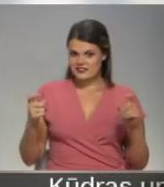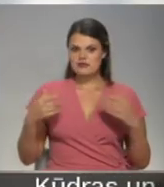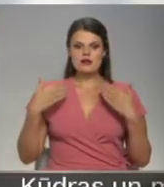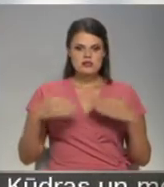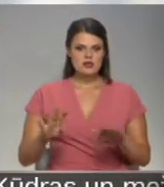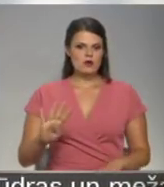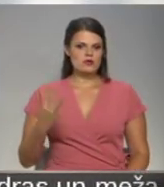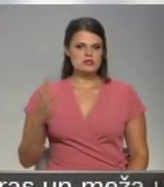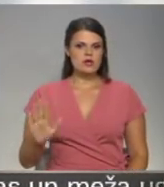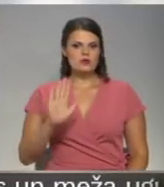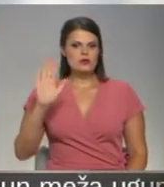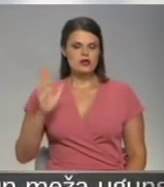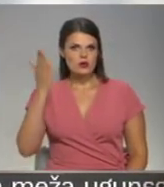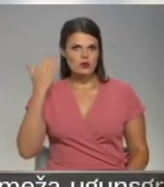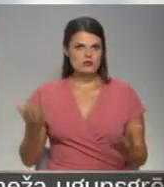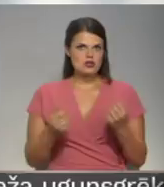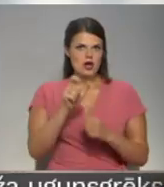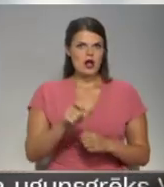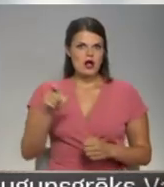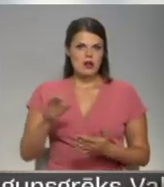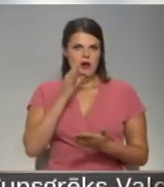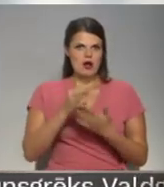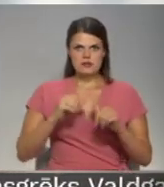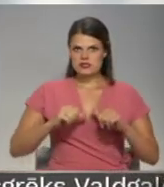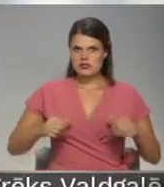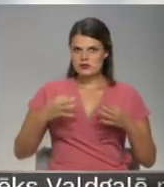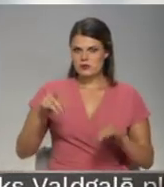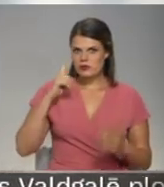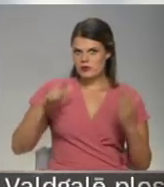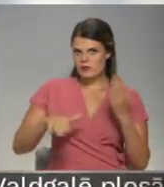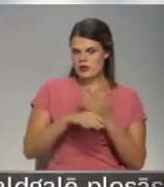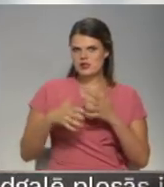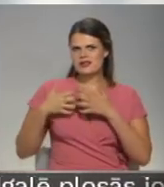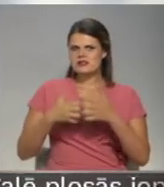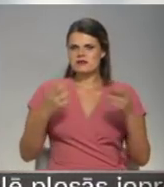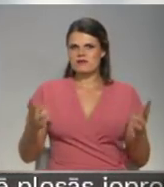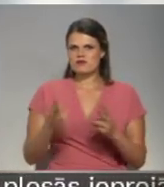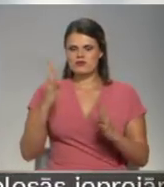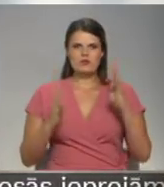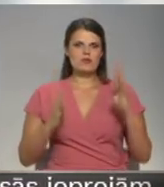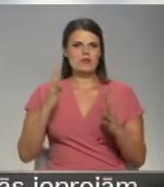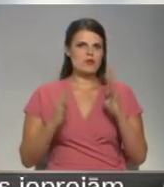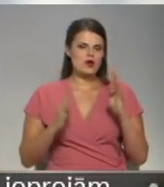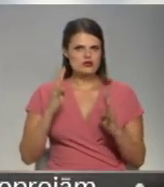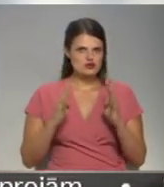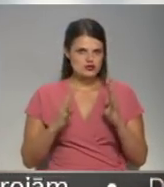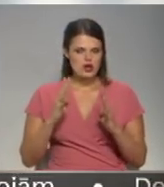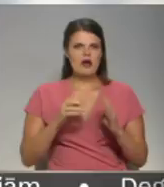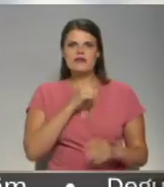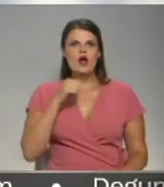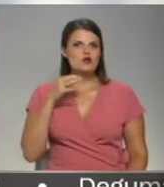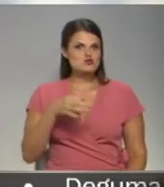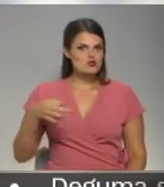Rit jau ceturtā diena, kopš glābēji, atbildīgie dienesti un brīvprātīgie cīnās ar liesmām mežā un kūdras purvā Valdgalē, Talsu